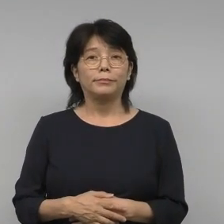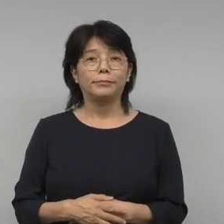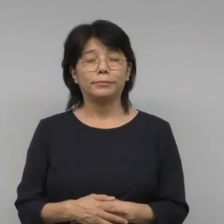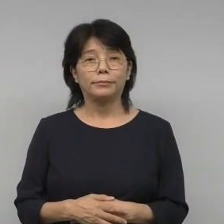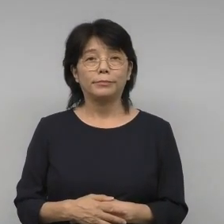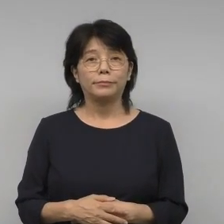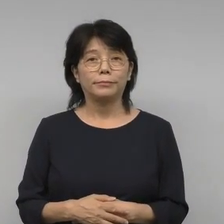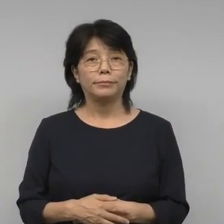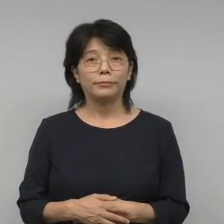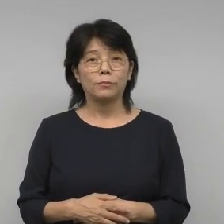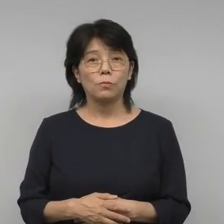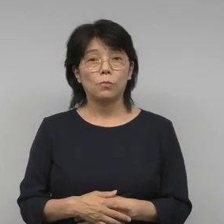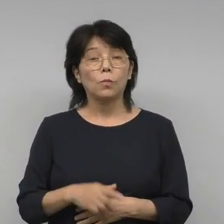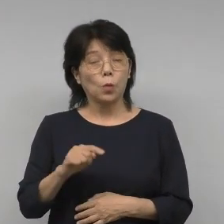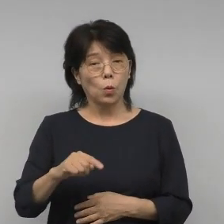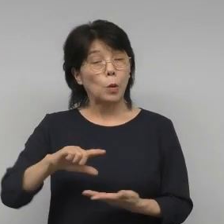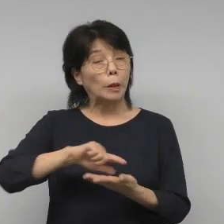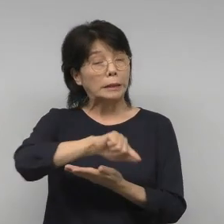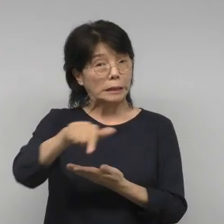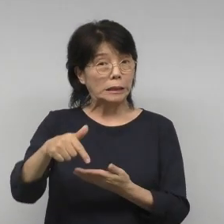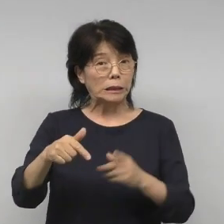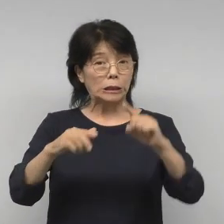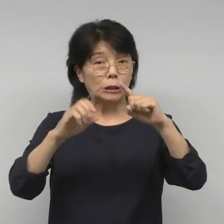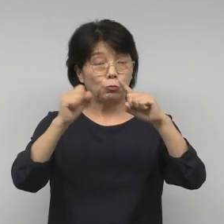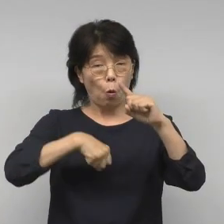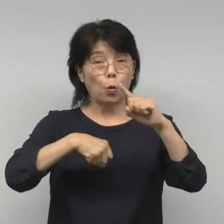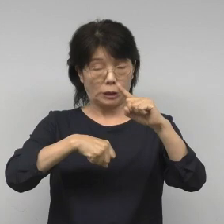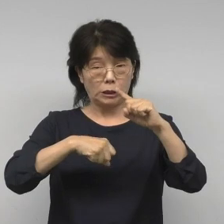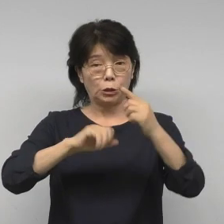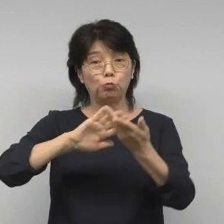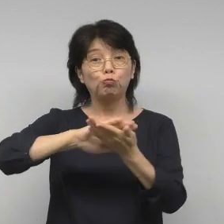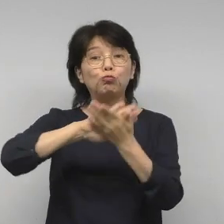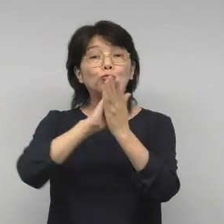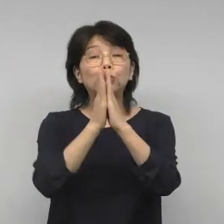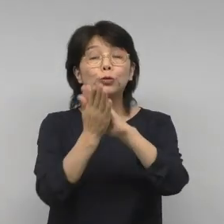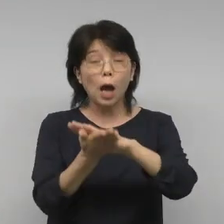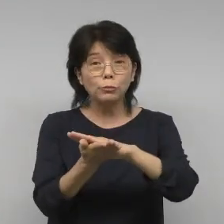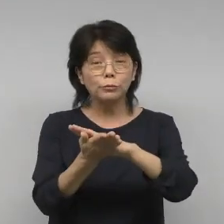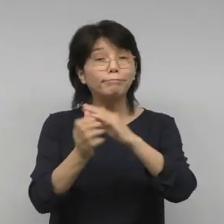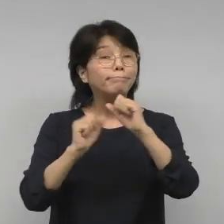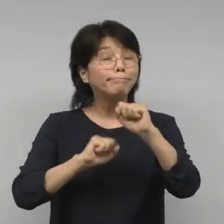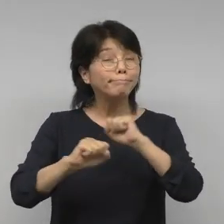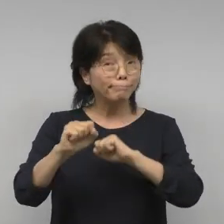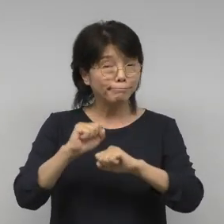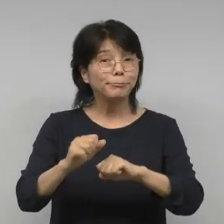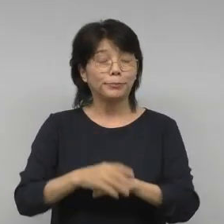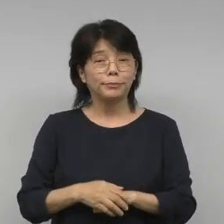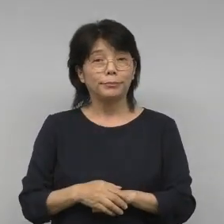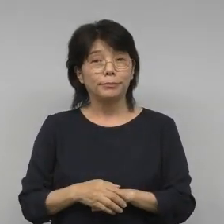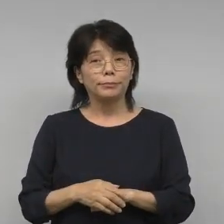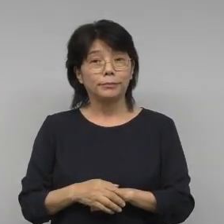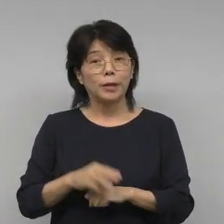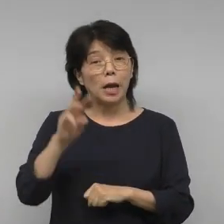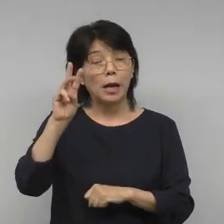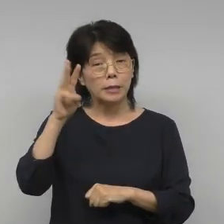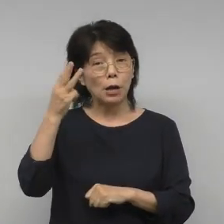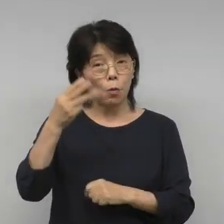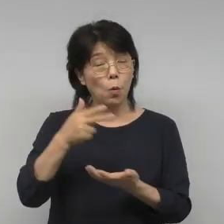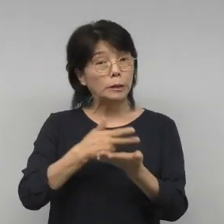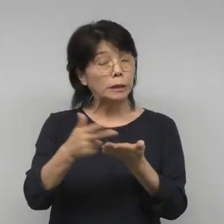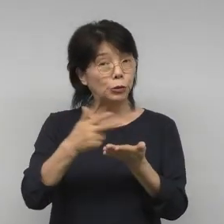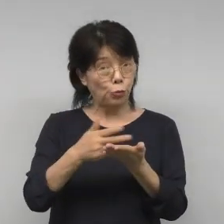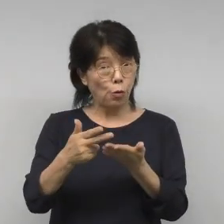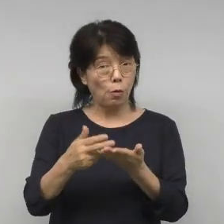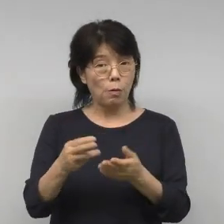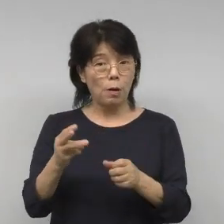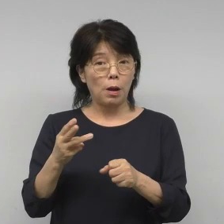この掛川市の地域公認部活地域クラブの取り組みでありますが、まあ、これは参考資料でありますが、